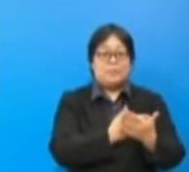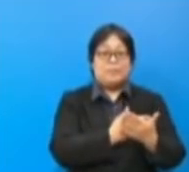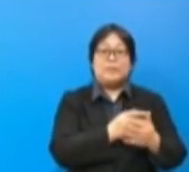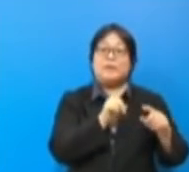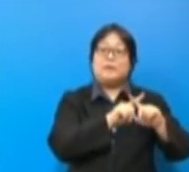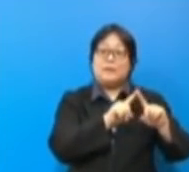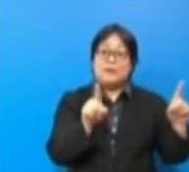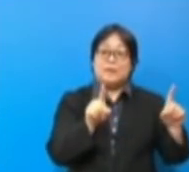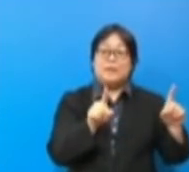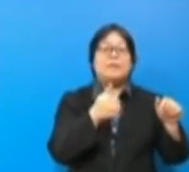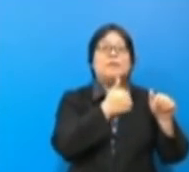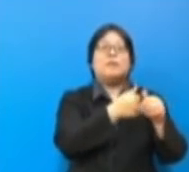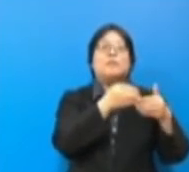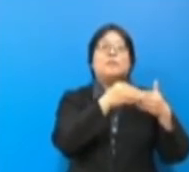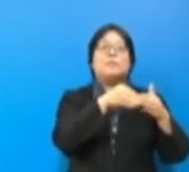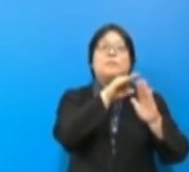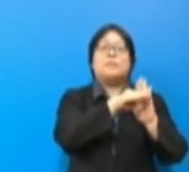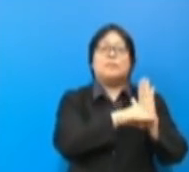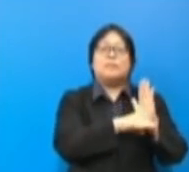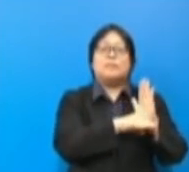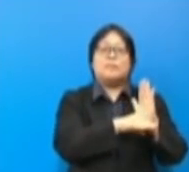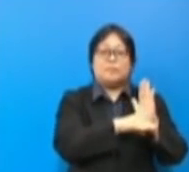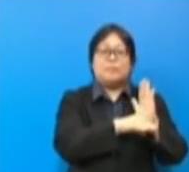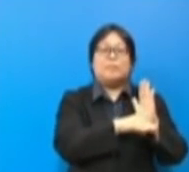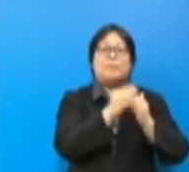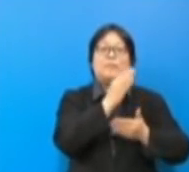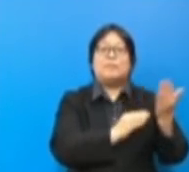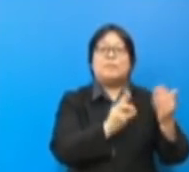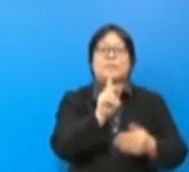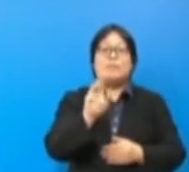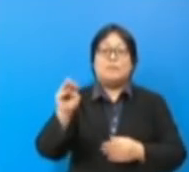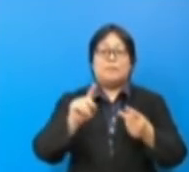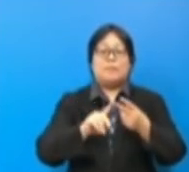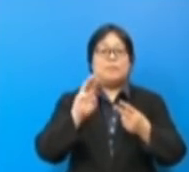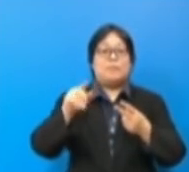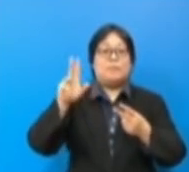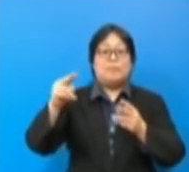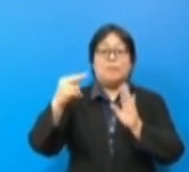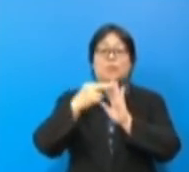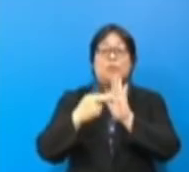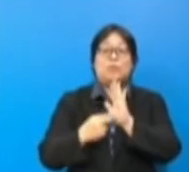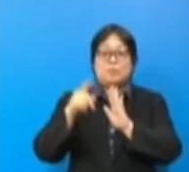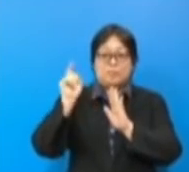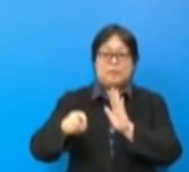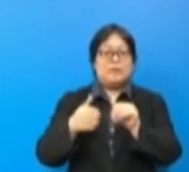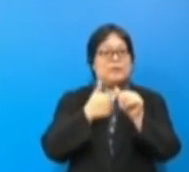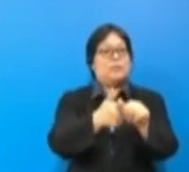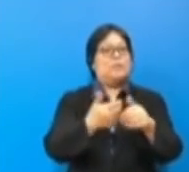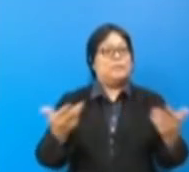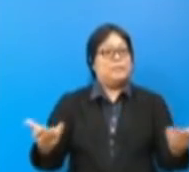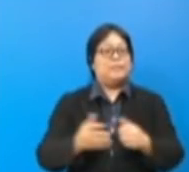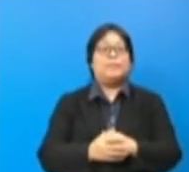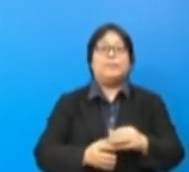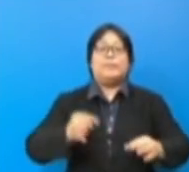asalkan beban dulu kepada apa yang diletakkan oleh pihak m dan MKN undang-undang itu kena juga dikomplain